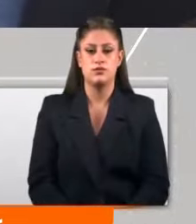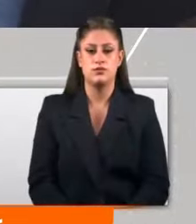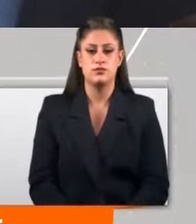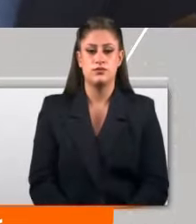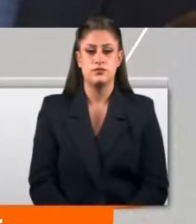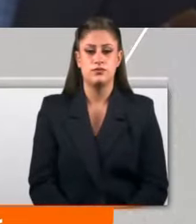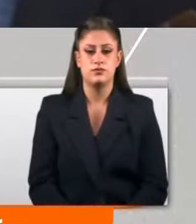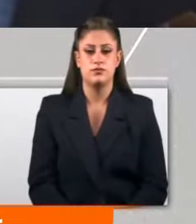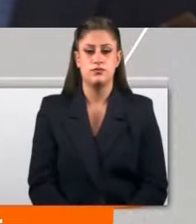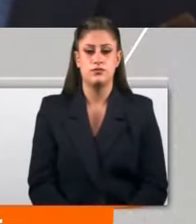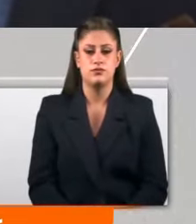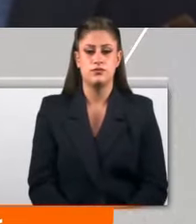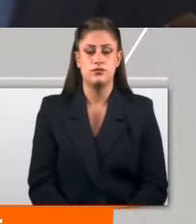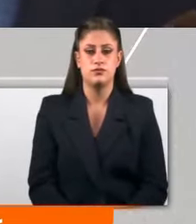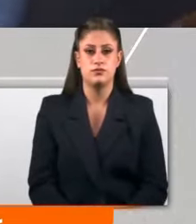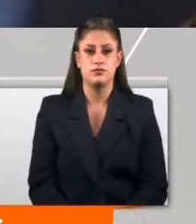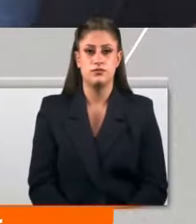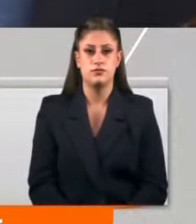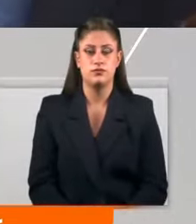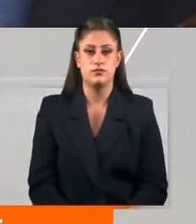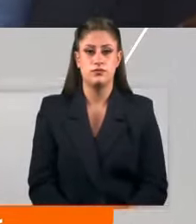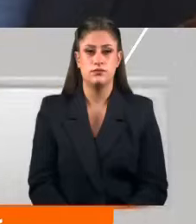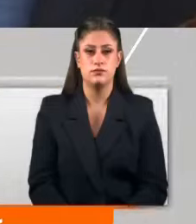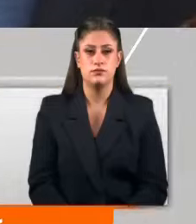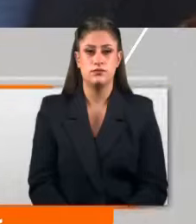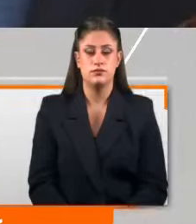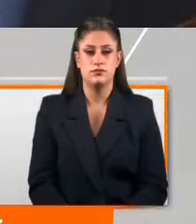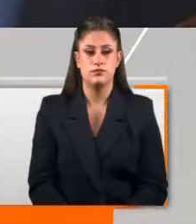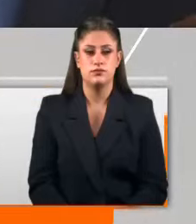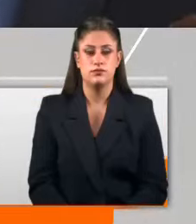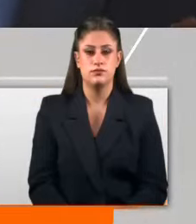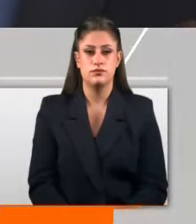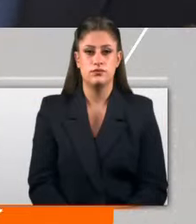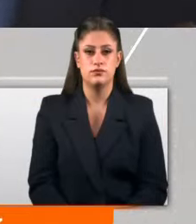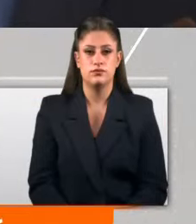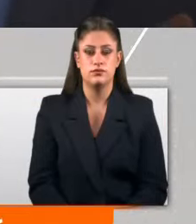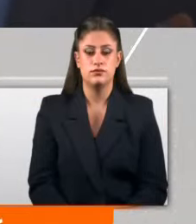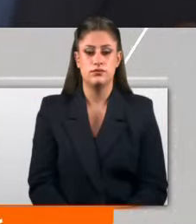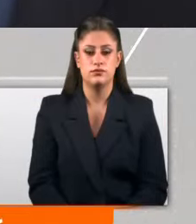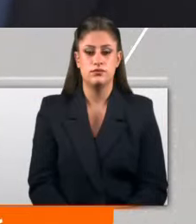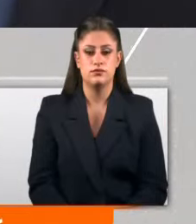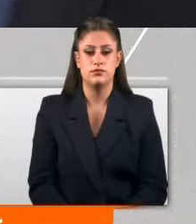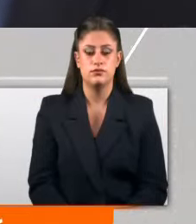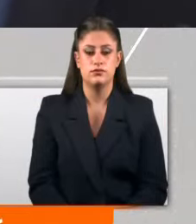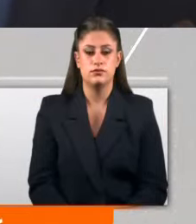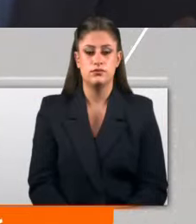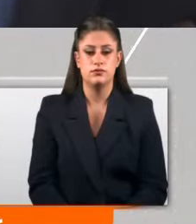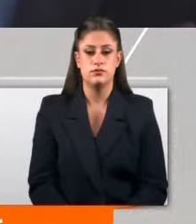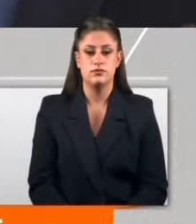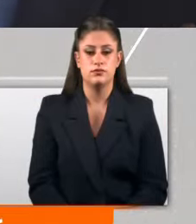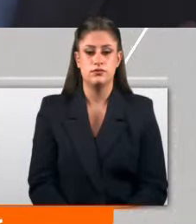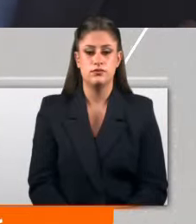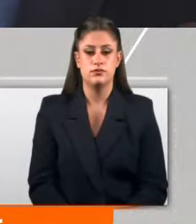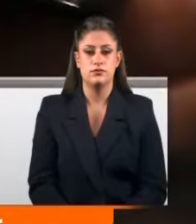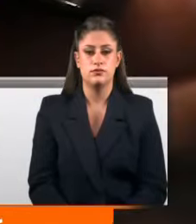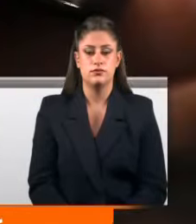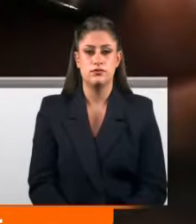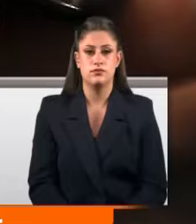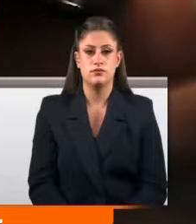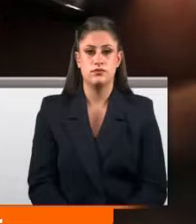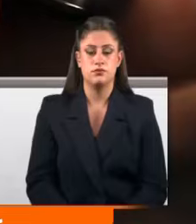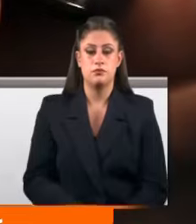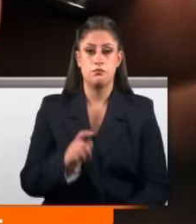ve bunun devam etmeyeceğinden emin değilim. Çünkü hala SMS'ler geliyor, hala bunun belki de 1 milyonu veya daha üzerine çıkacağından ciddi korku içerisindeyim.